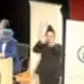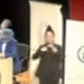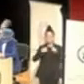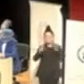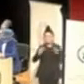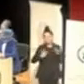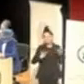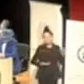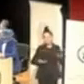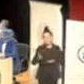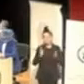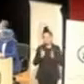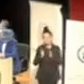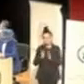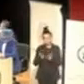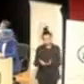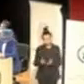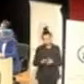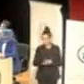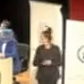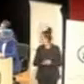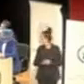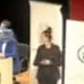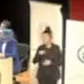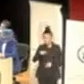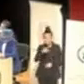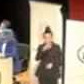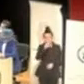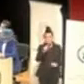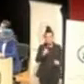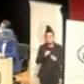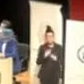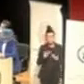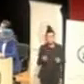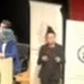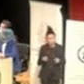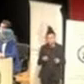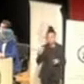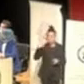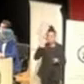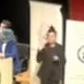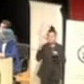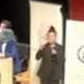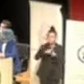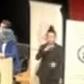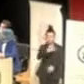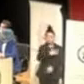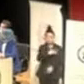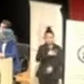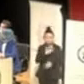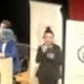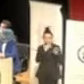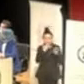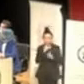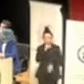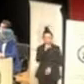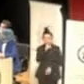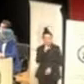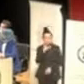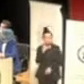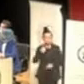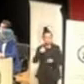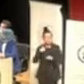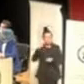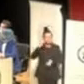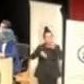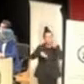hizmetlerimize devam ediyoruz. Şimdi eğer izin verirseniz hem yeni katılan gönüllü okuyucularımızın da seslerini bir anlamda